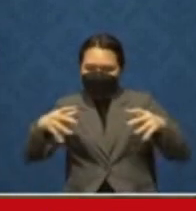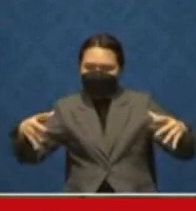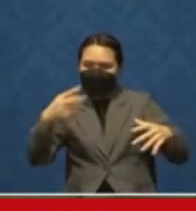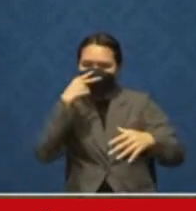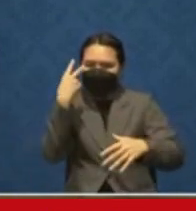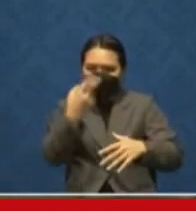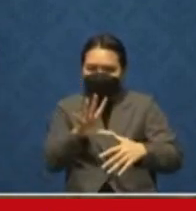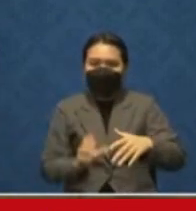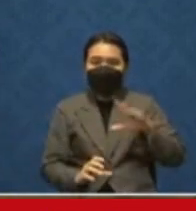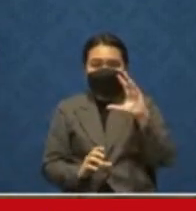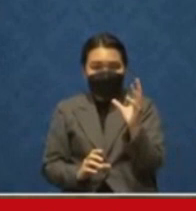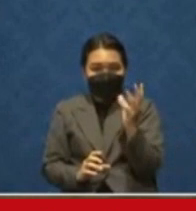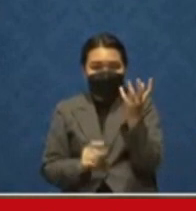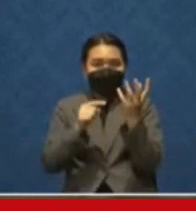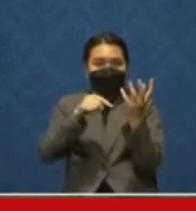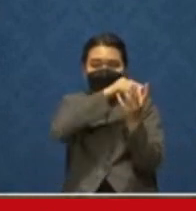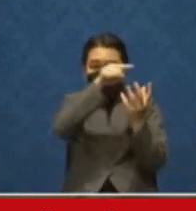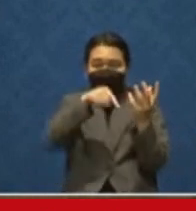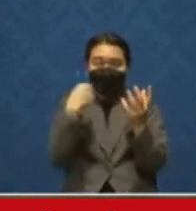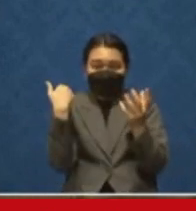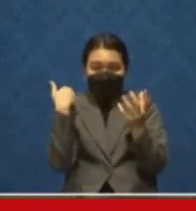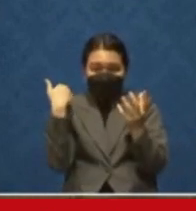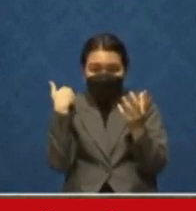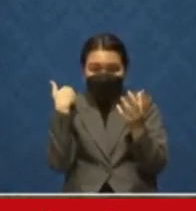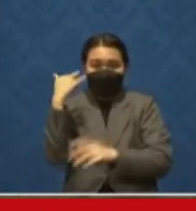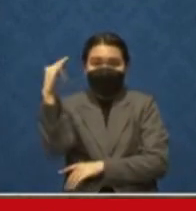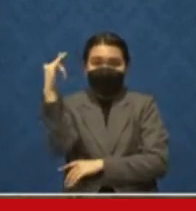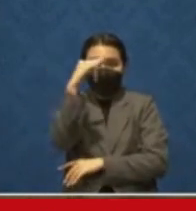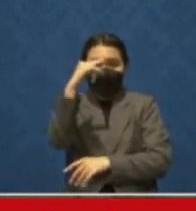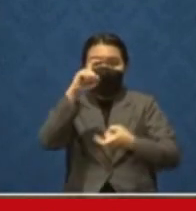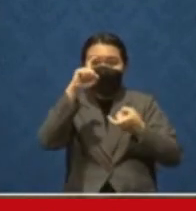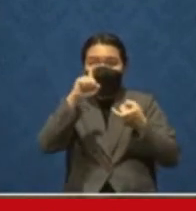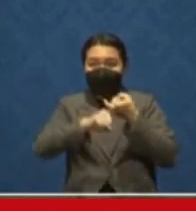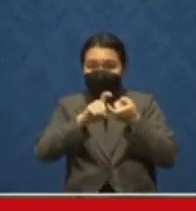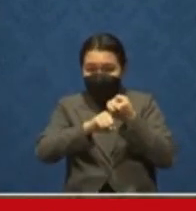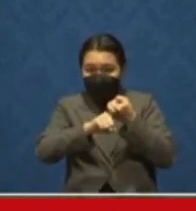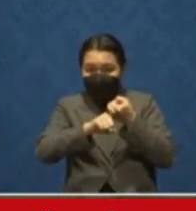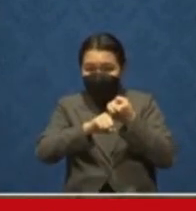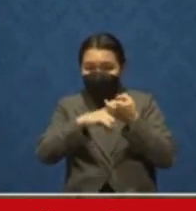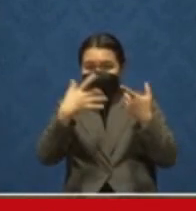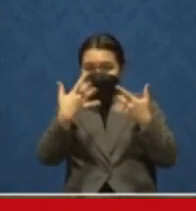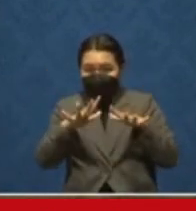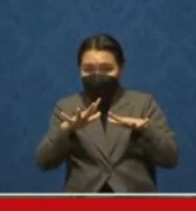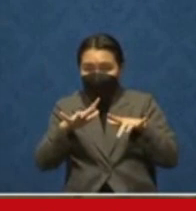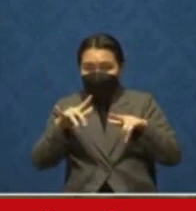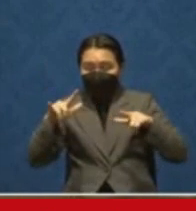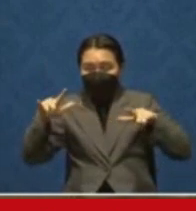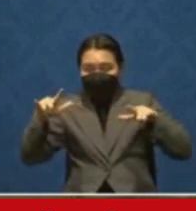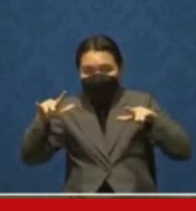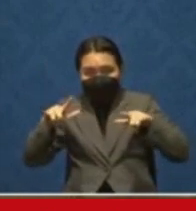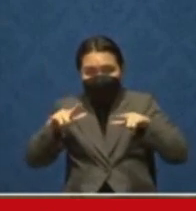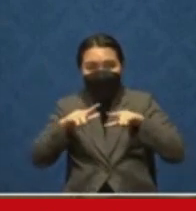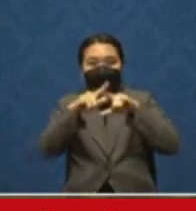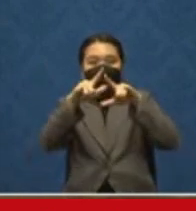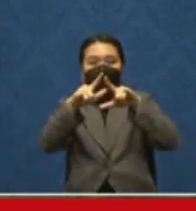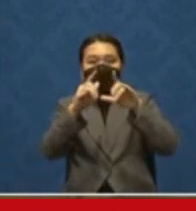แหละท่านประธานครับคนไทยไม่น้อยเคยเห็นเหตุการณ์แบบนี้เกิดขึ้นในโลก